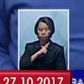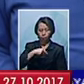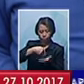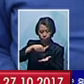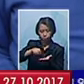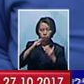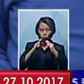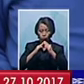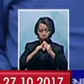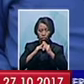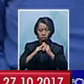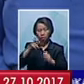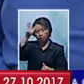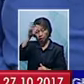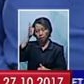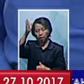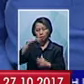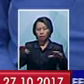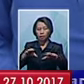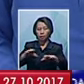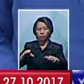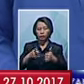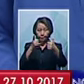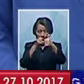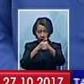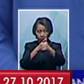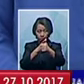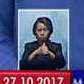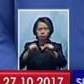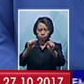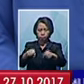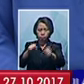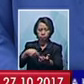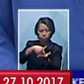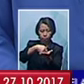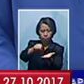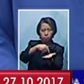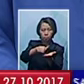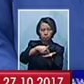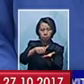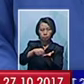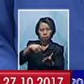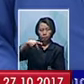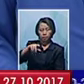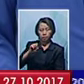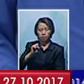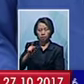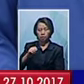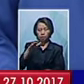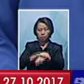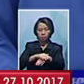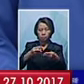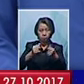Pembiayaan Perumahan Sektor Awam akan melaksanakan pertama, membenarkan pembiayaan LPPSA ke atas